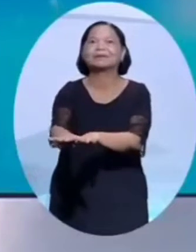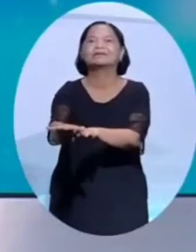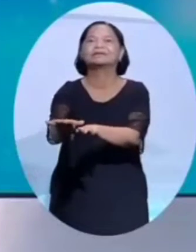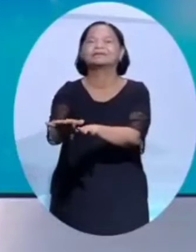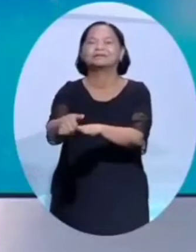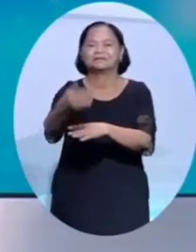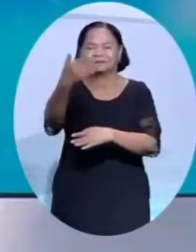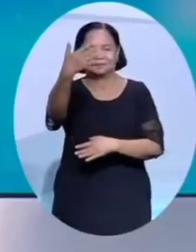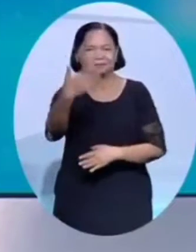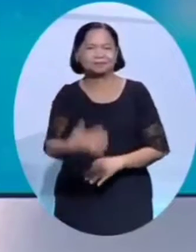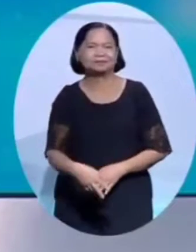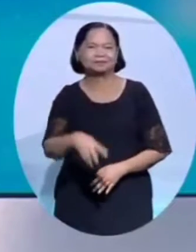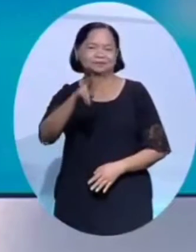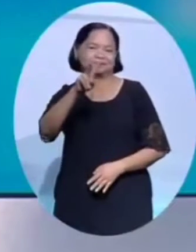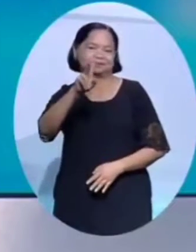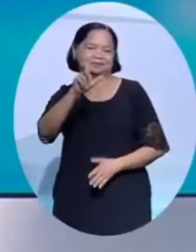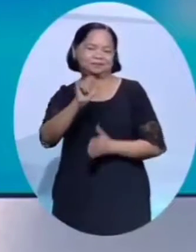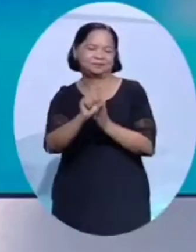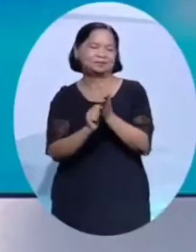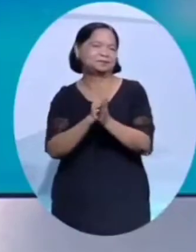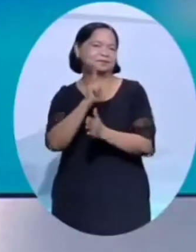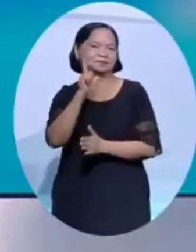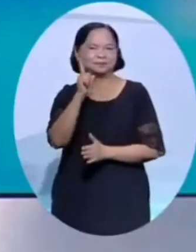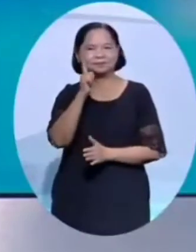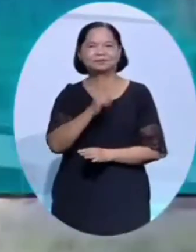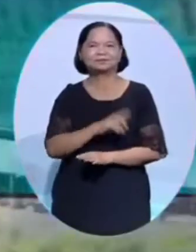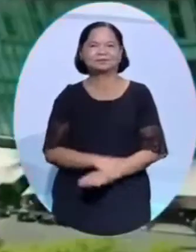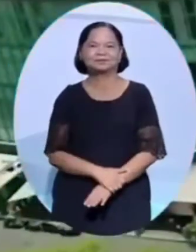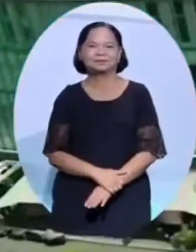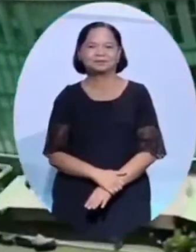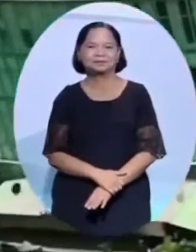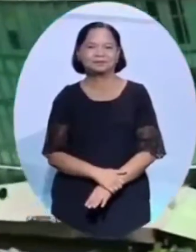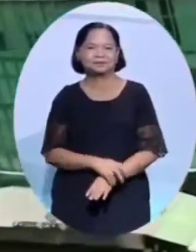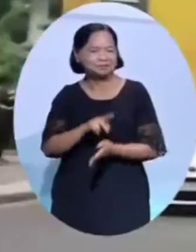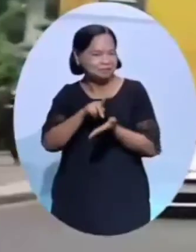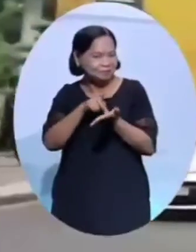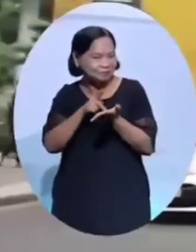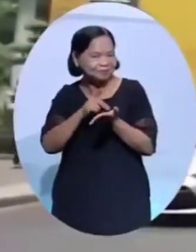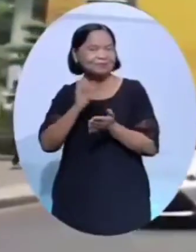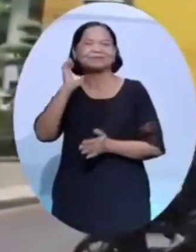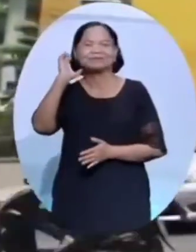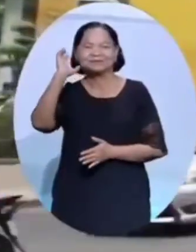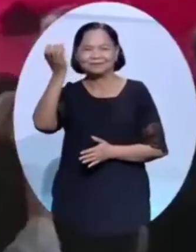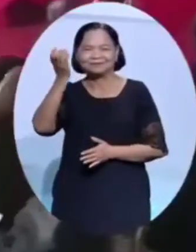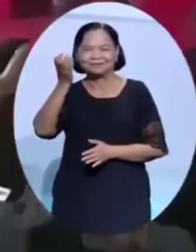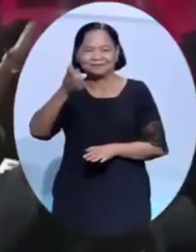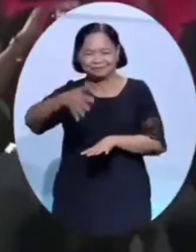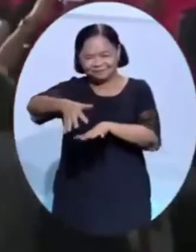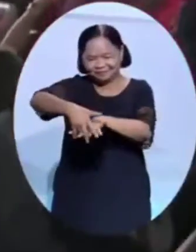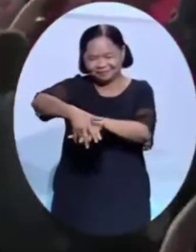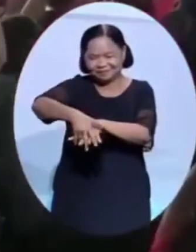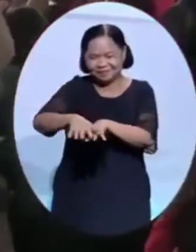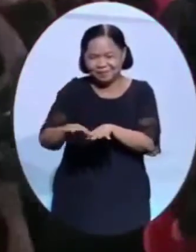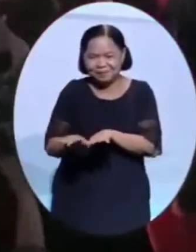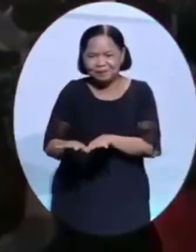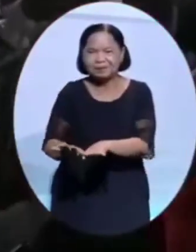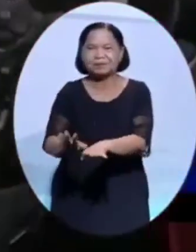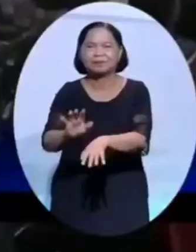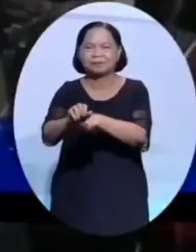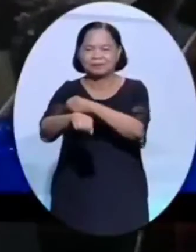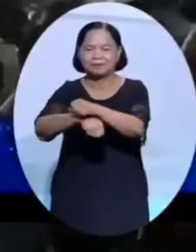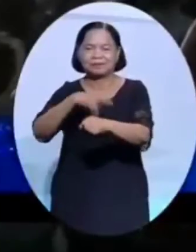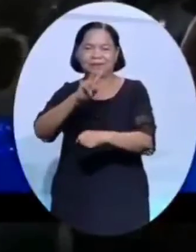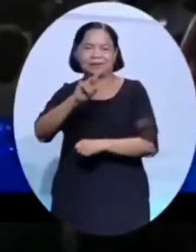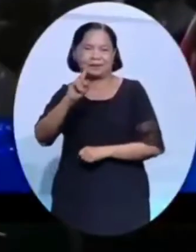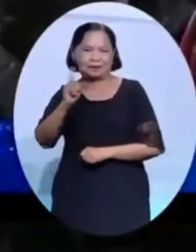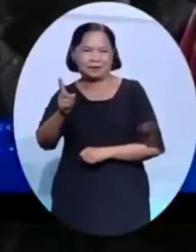sẽ chính thức được diễn ra vào ngày 27 tháng 7 Tây ở đây là sự kiện quốc tế về ngành dệt may đầu tiên kể từ năm